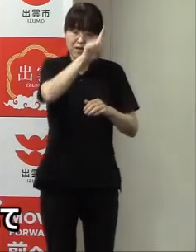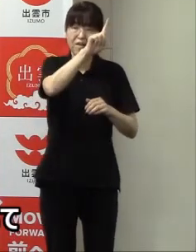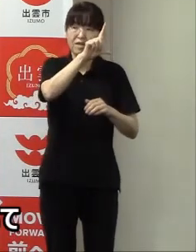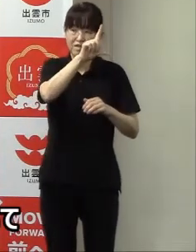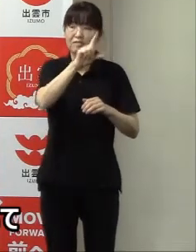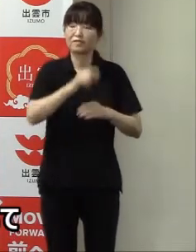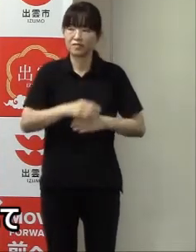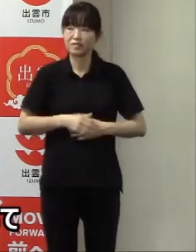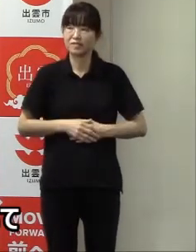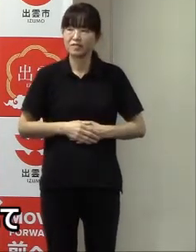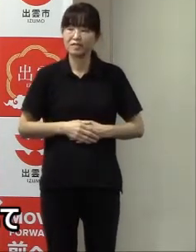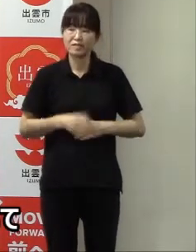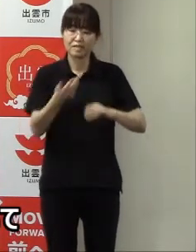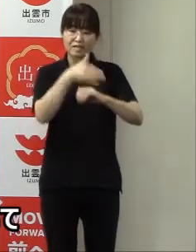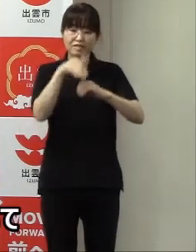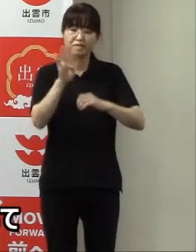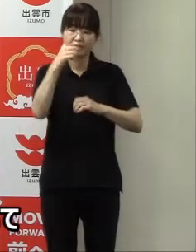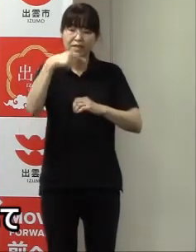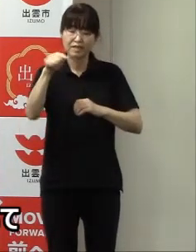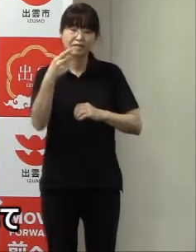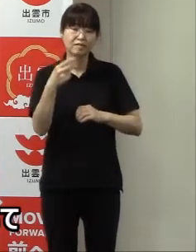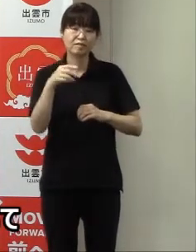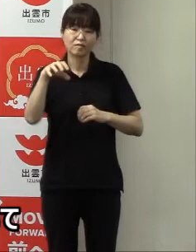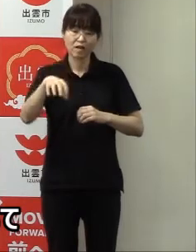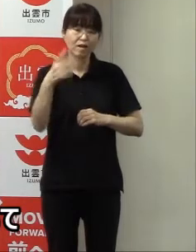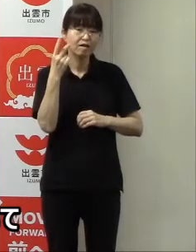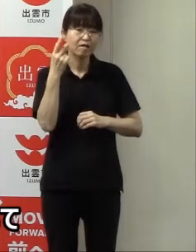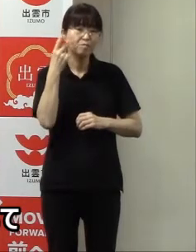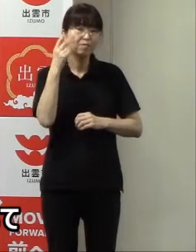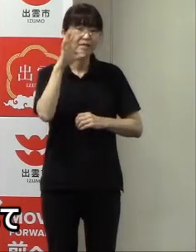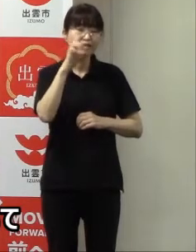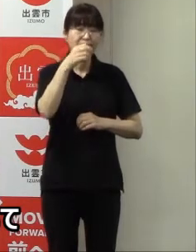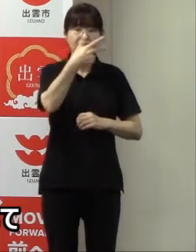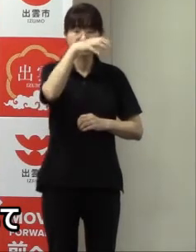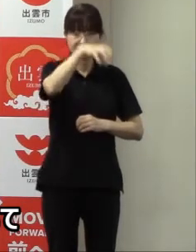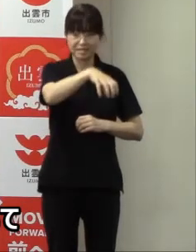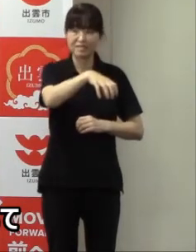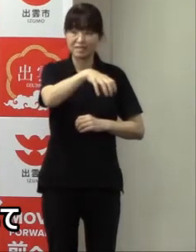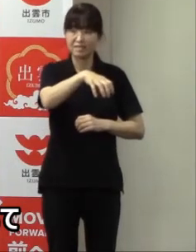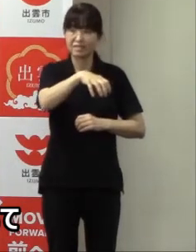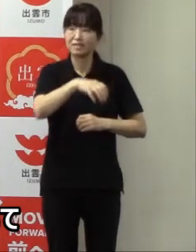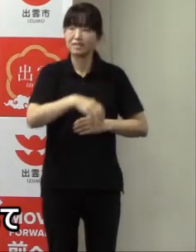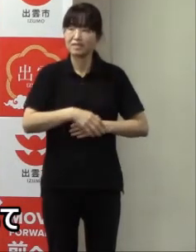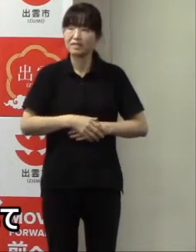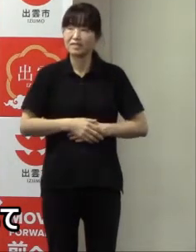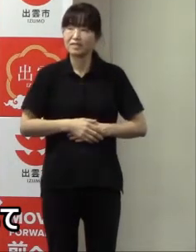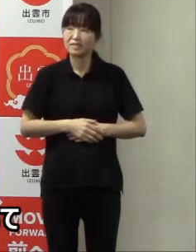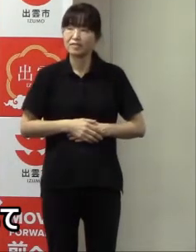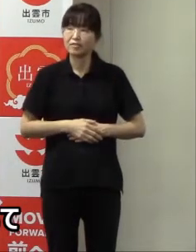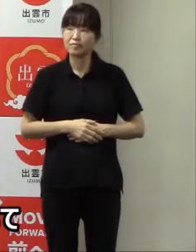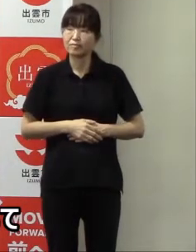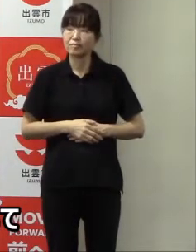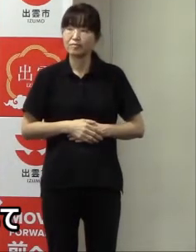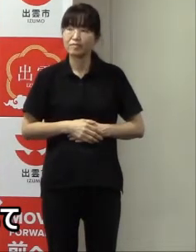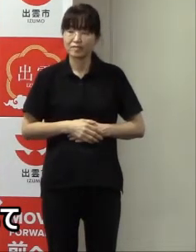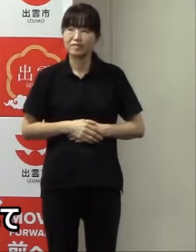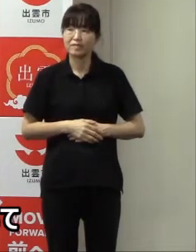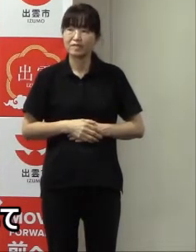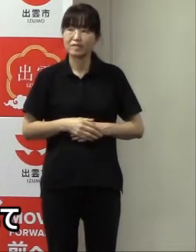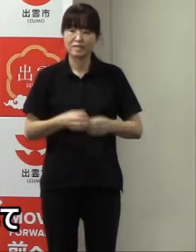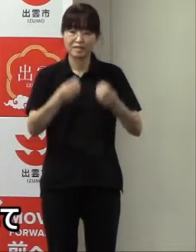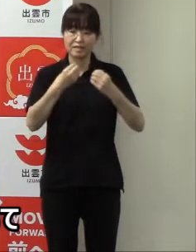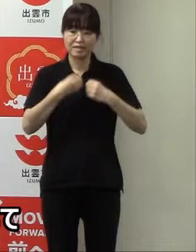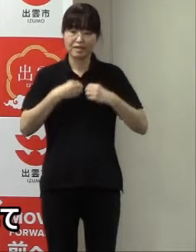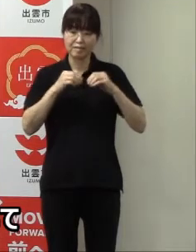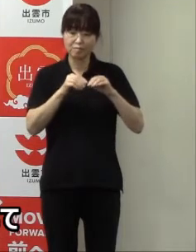、島根県であったりとか松江市だったりとか会見なさっていて、この第5波